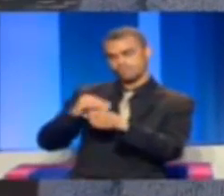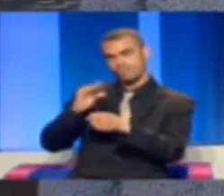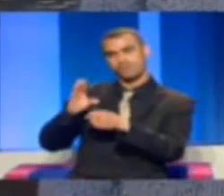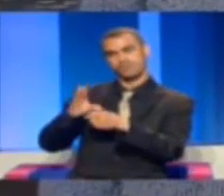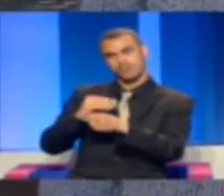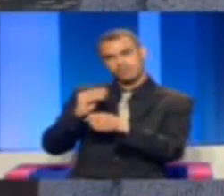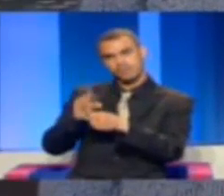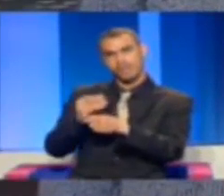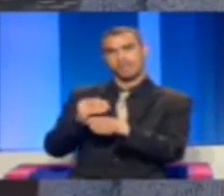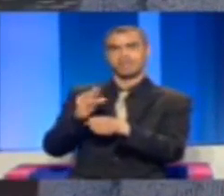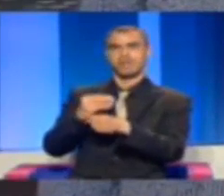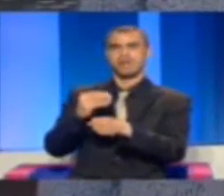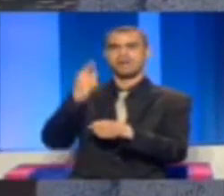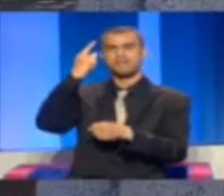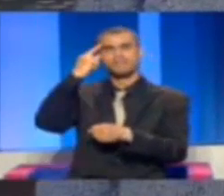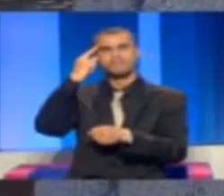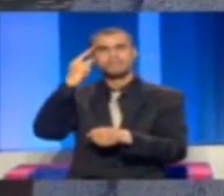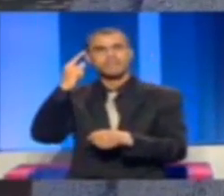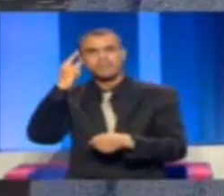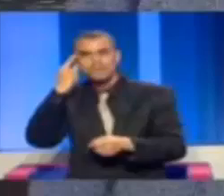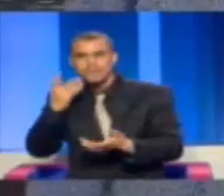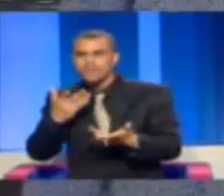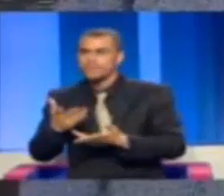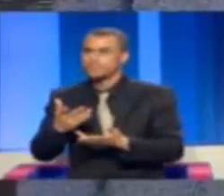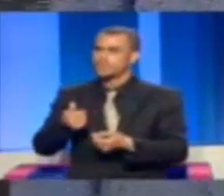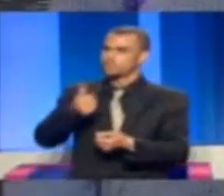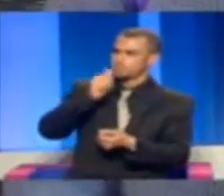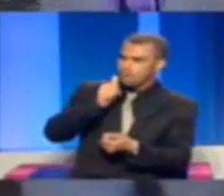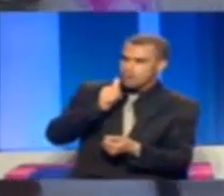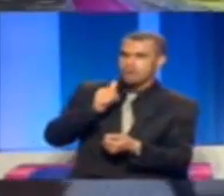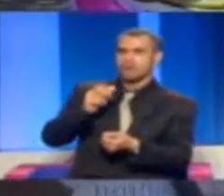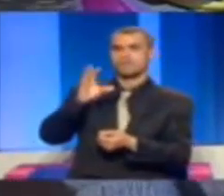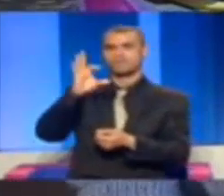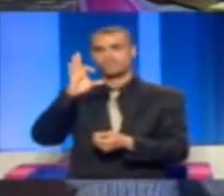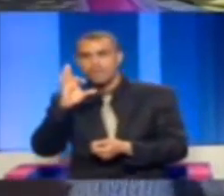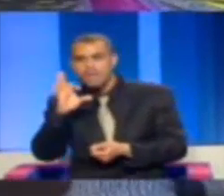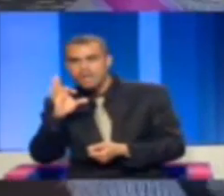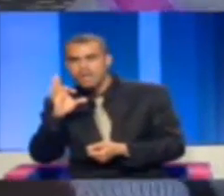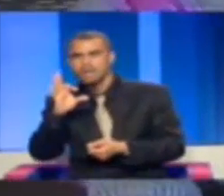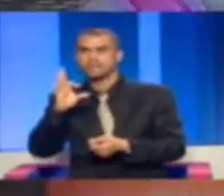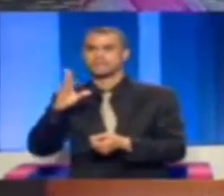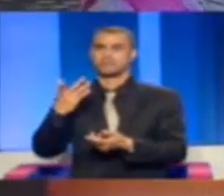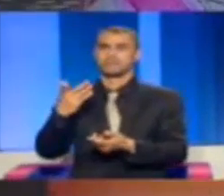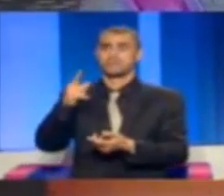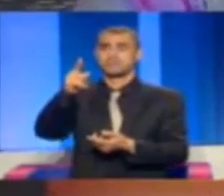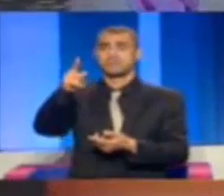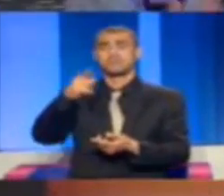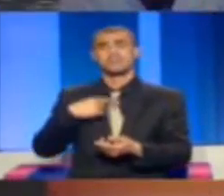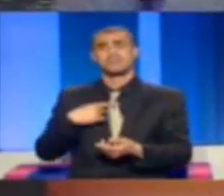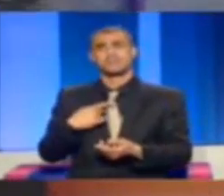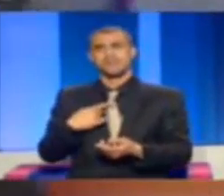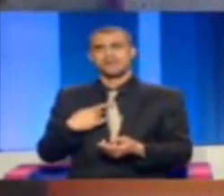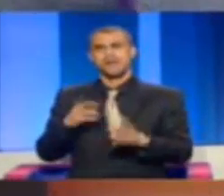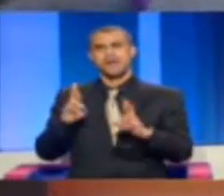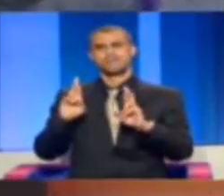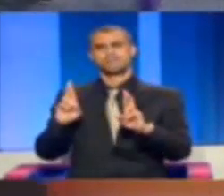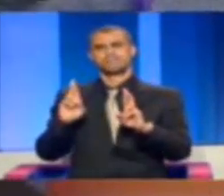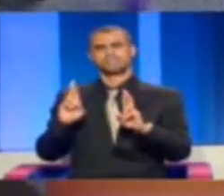شوية، كتولي اش باغا، باغا تشرب، باغا تمشي طواليت، باغا تمشي شحال من حاجة.